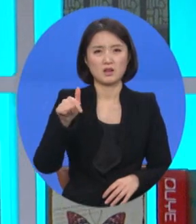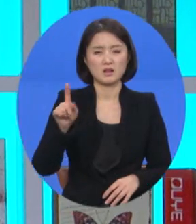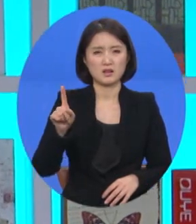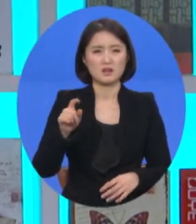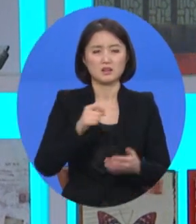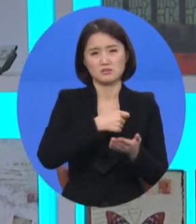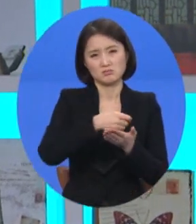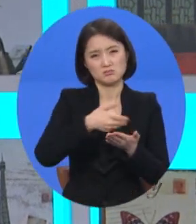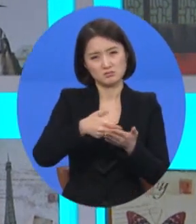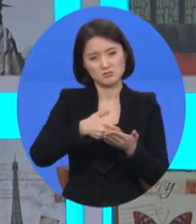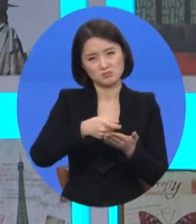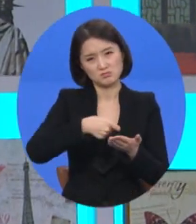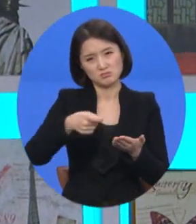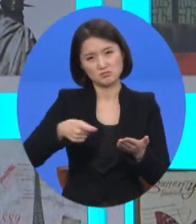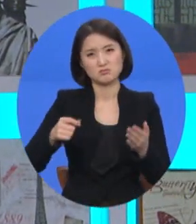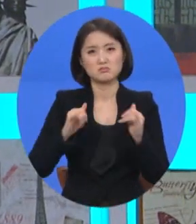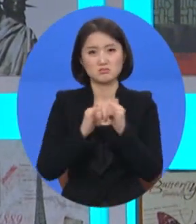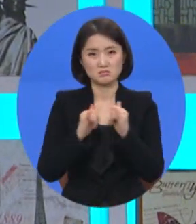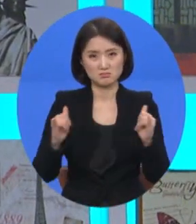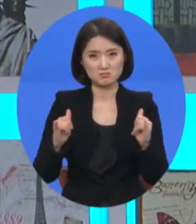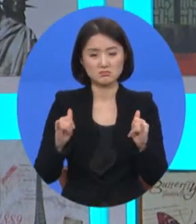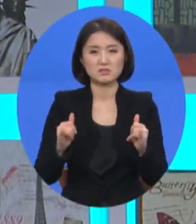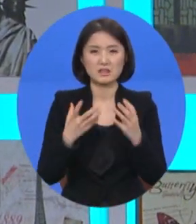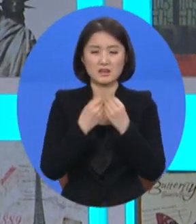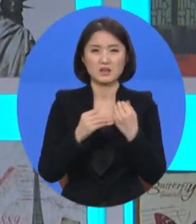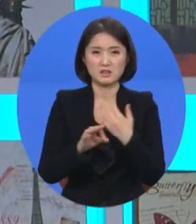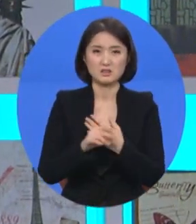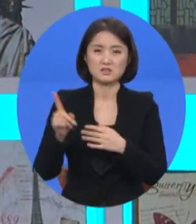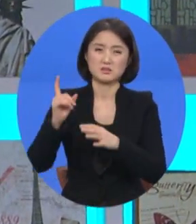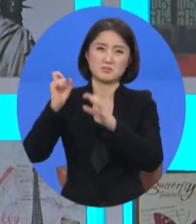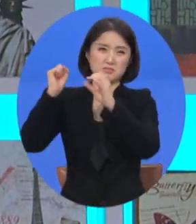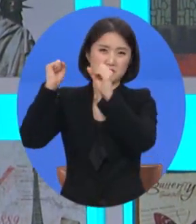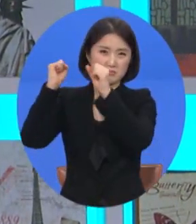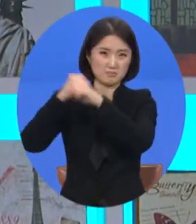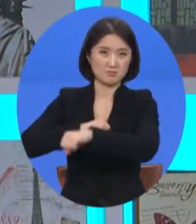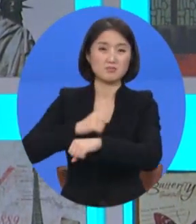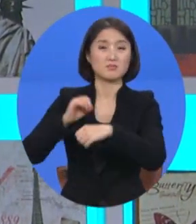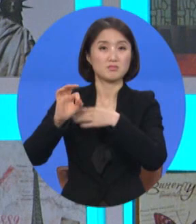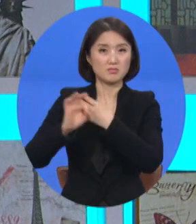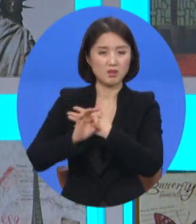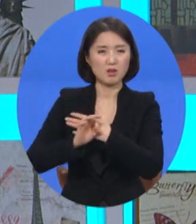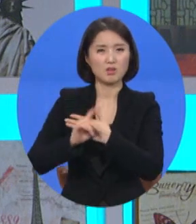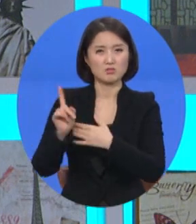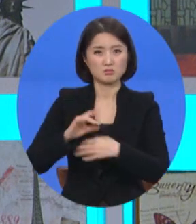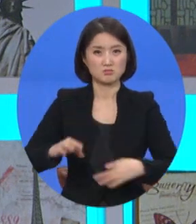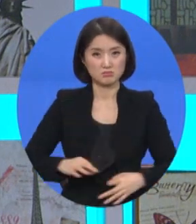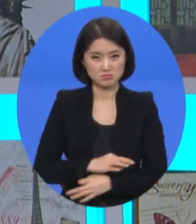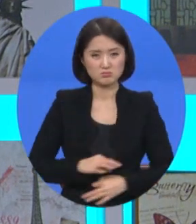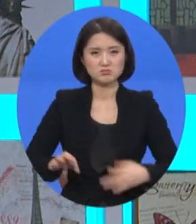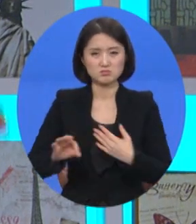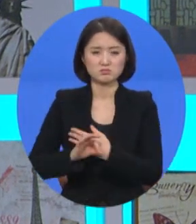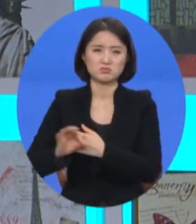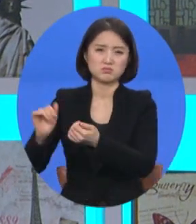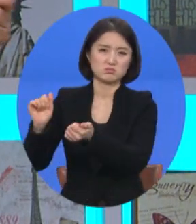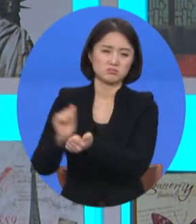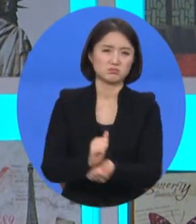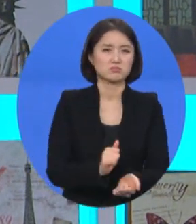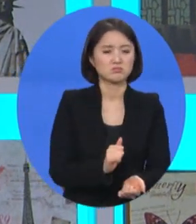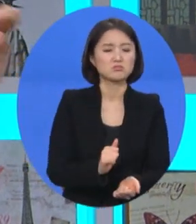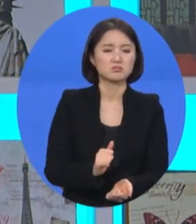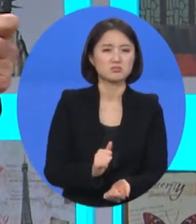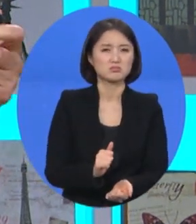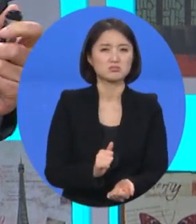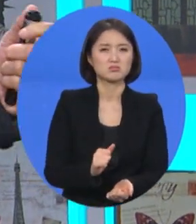조선시대에는 서 7로 태어나면 정말 벼슬 노릇 하기가 정말 힘듭니다 근데 다행히 또 이